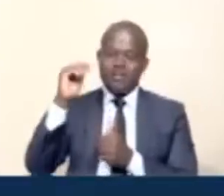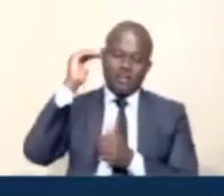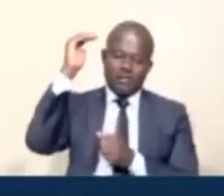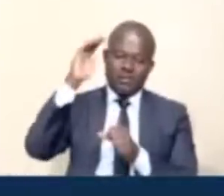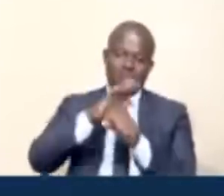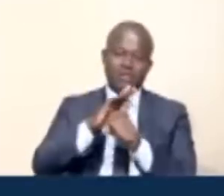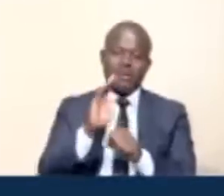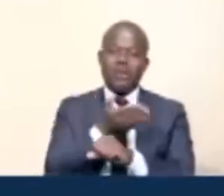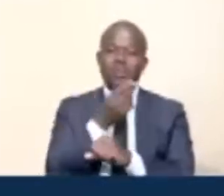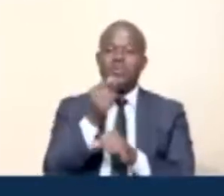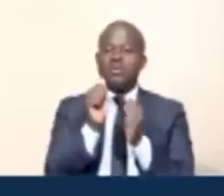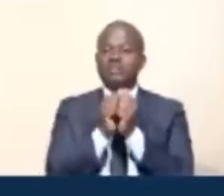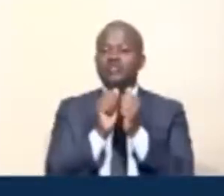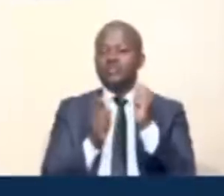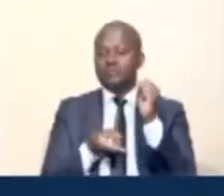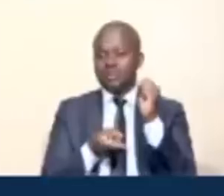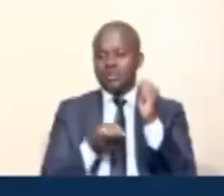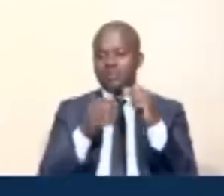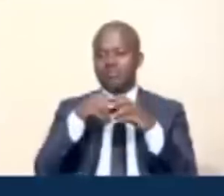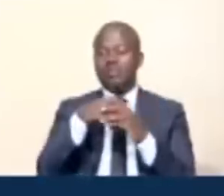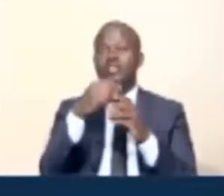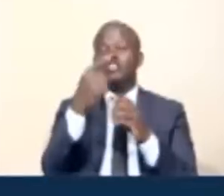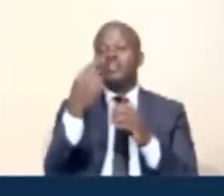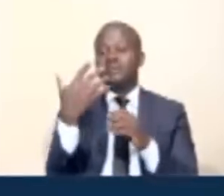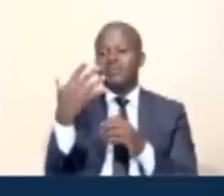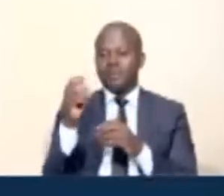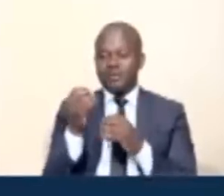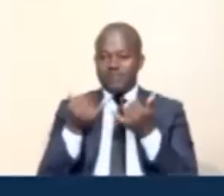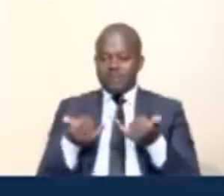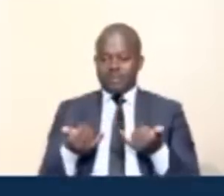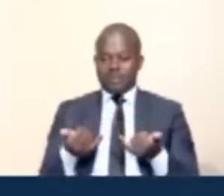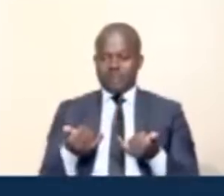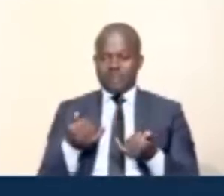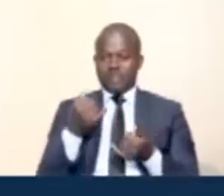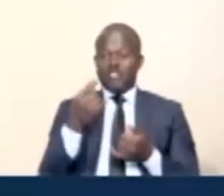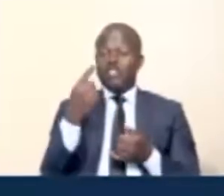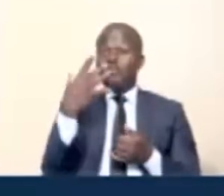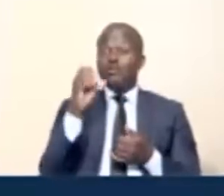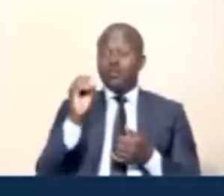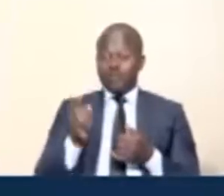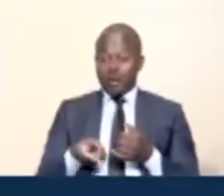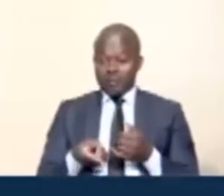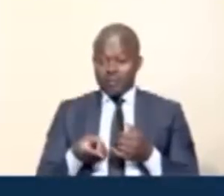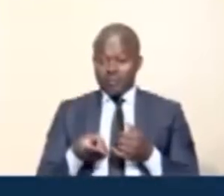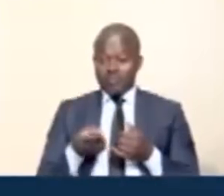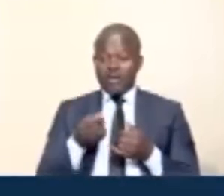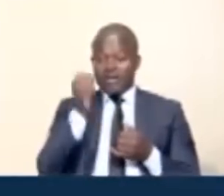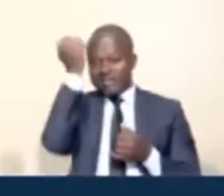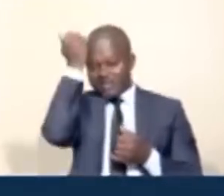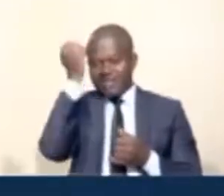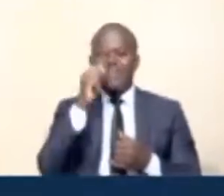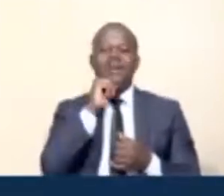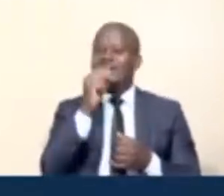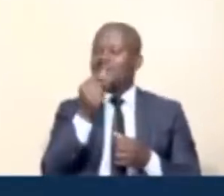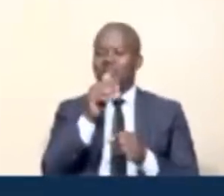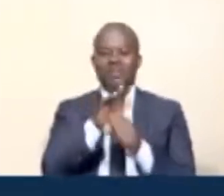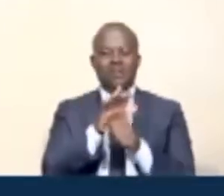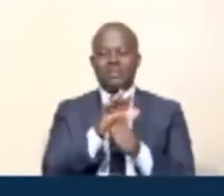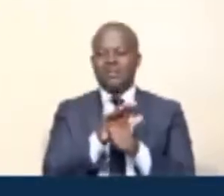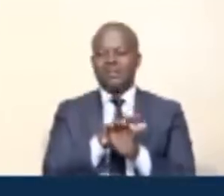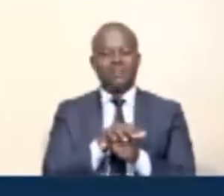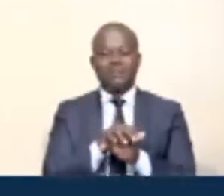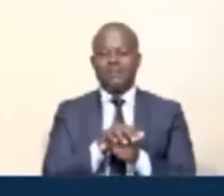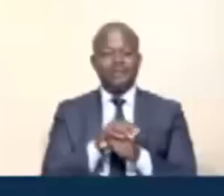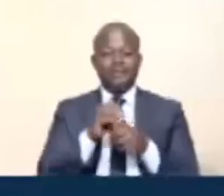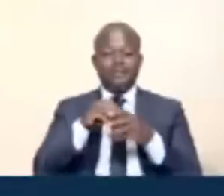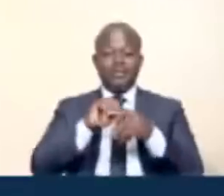asiranse bakuyeho amafaranga 10,000 mu 150,000. 10,000 ntagara amafaranga menshi.